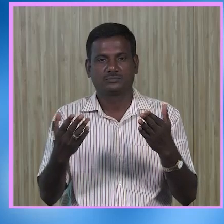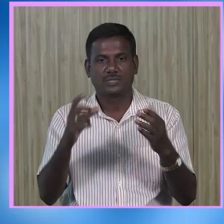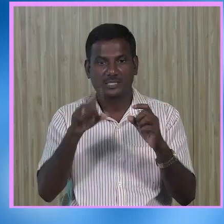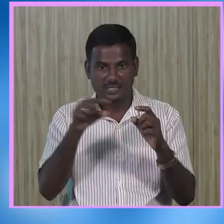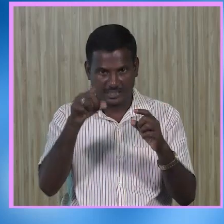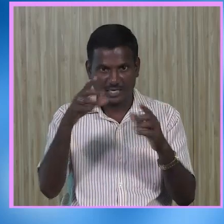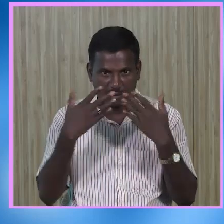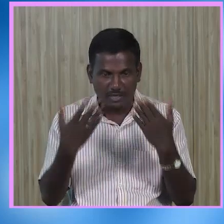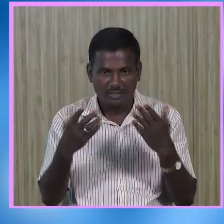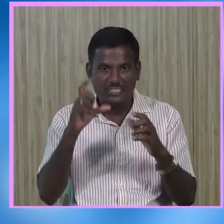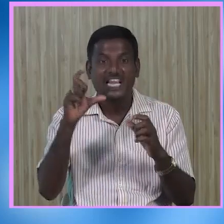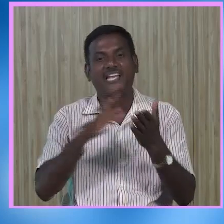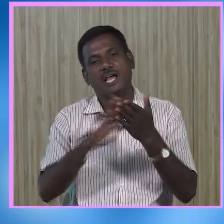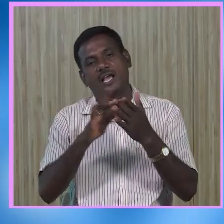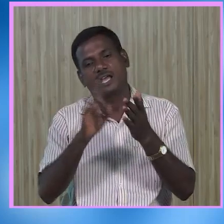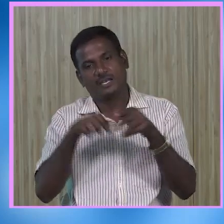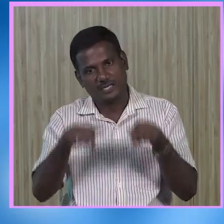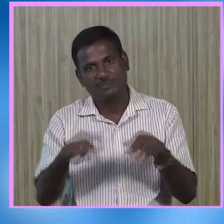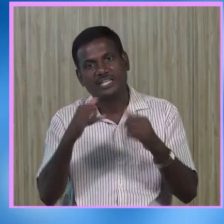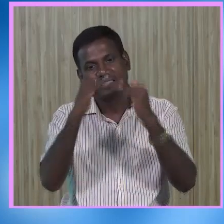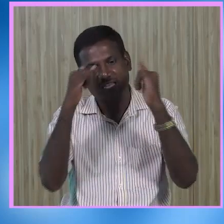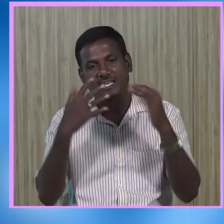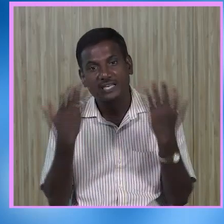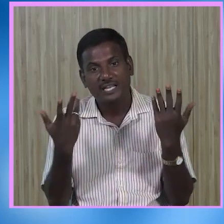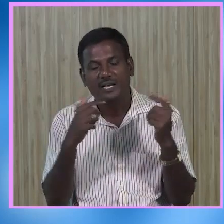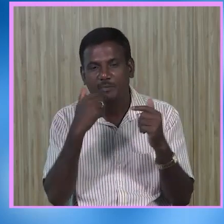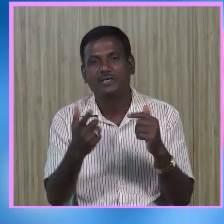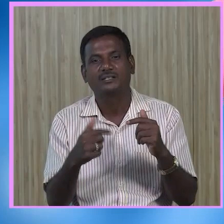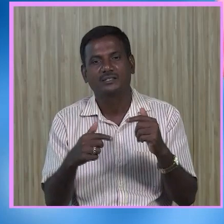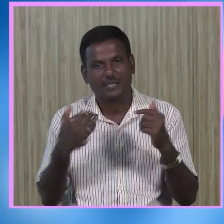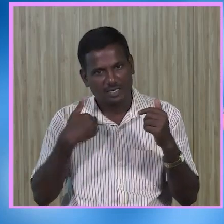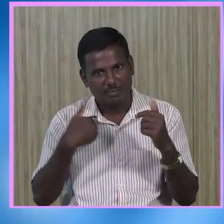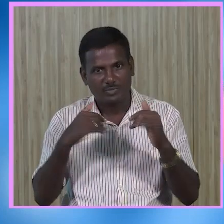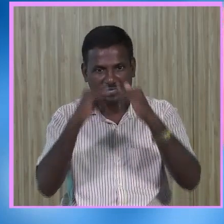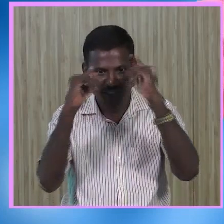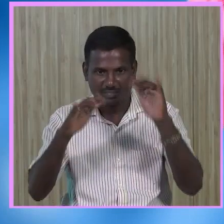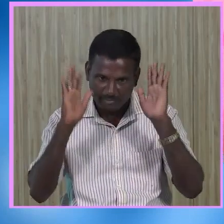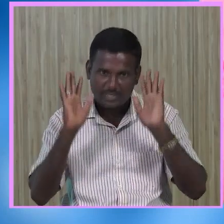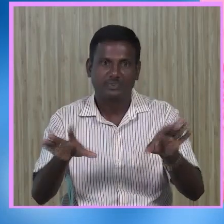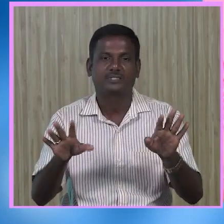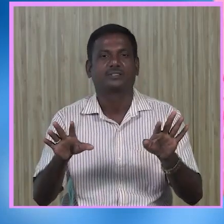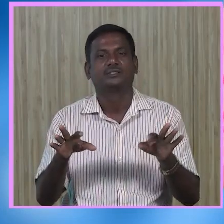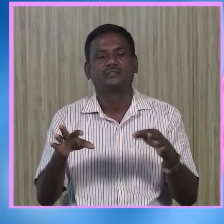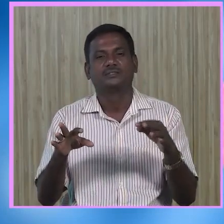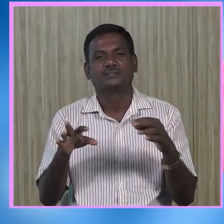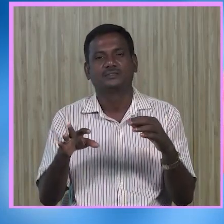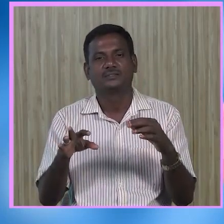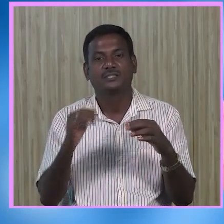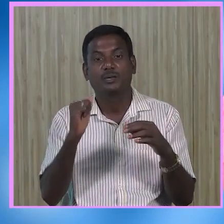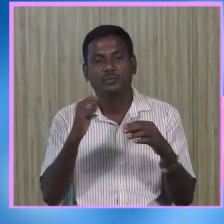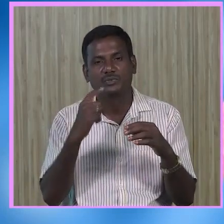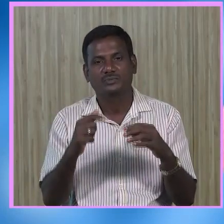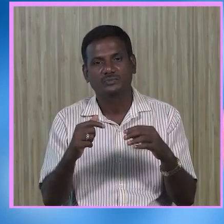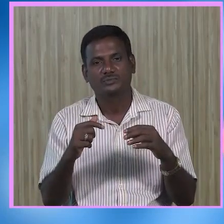தான் மட்டும்தான் பயன்படுத்தியிருக்காங்களா, நம்ம நாட்டில் இல்லையா? ஏன் இல்லாமல் நம்ம நாட்டிலையும் பயன்படுத்தியிருக்காங்க.